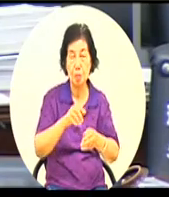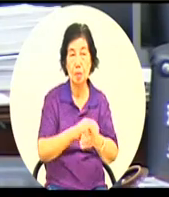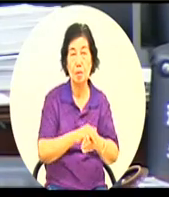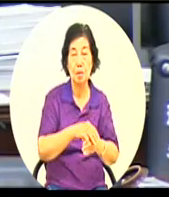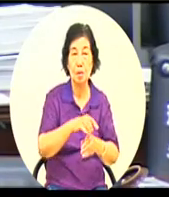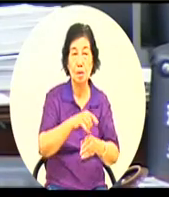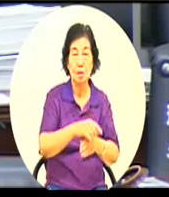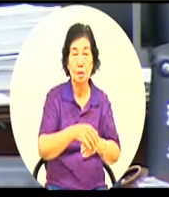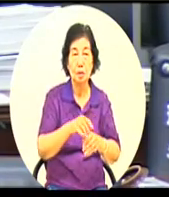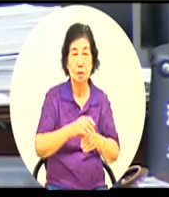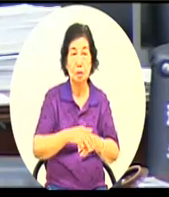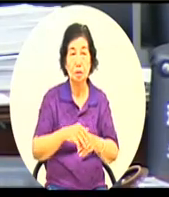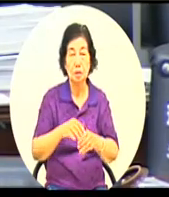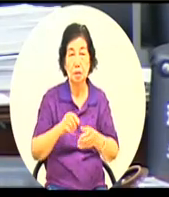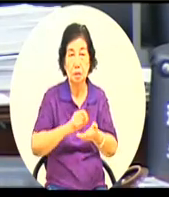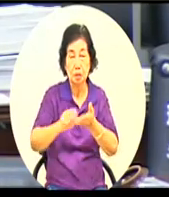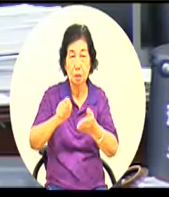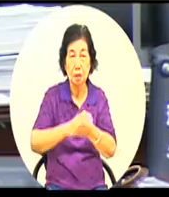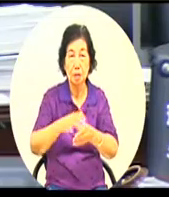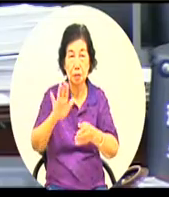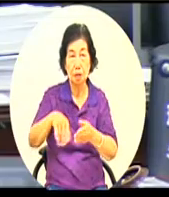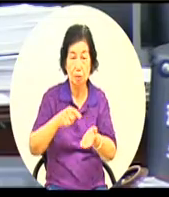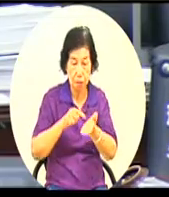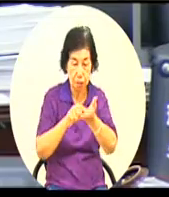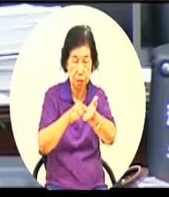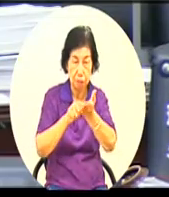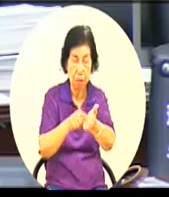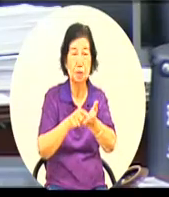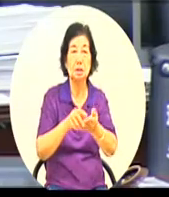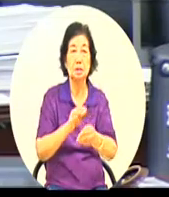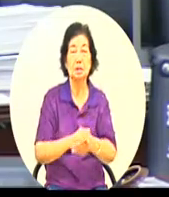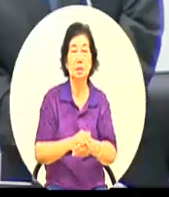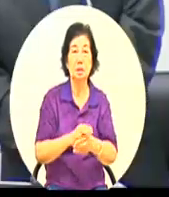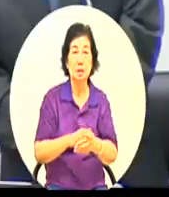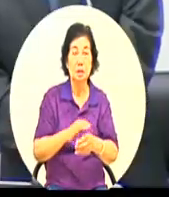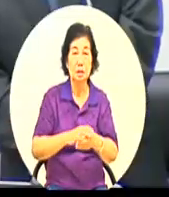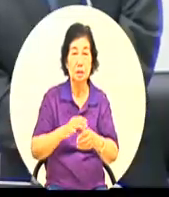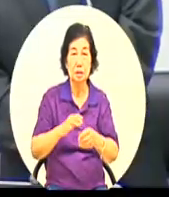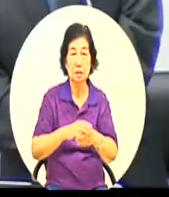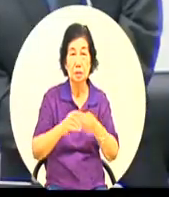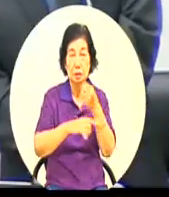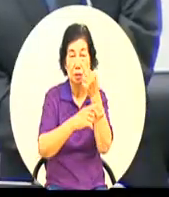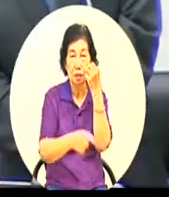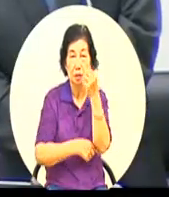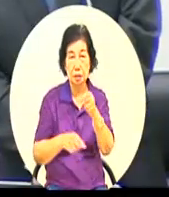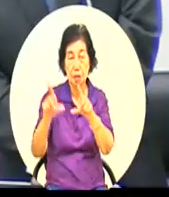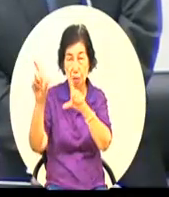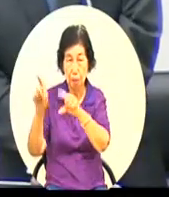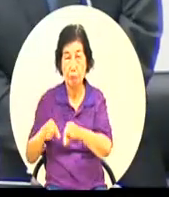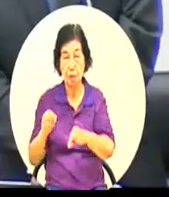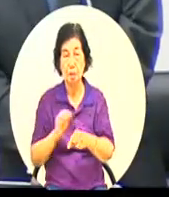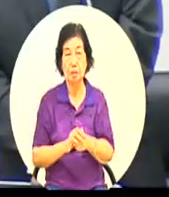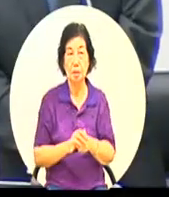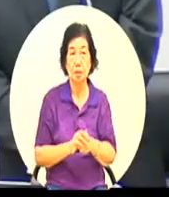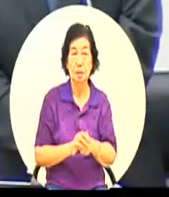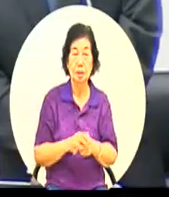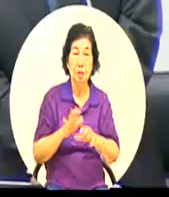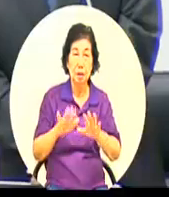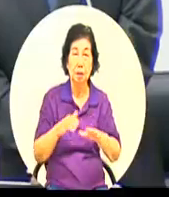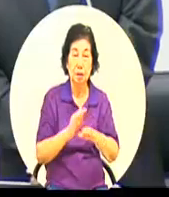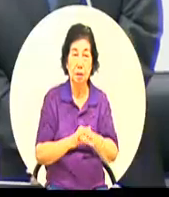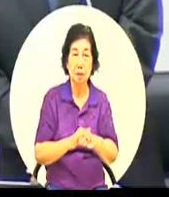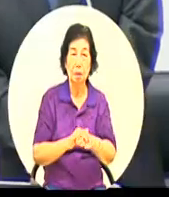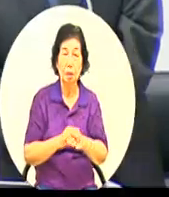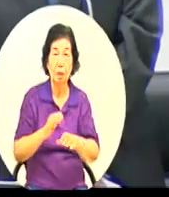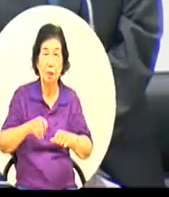法令 规定 申请的，依规定申请不用。 依申请可以放二十分到十七秒吗？ 经过主管机关核准